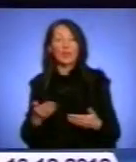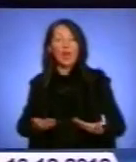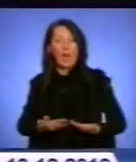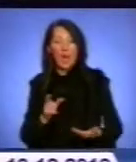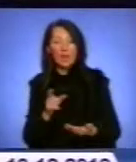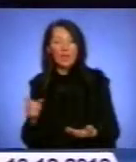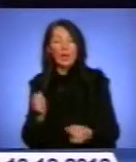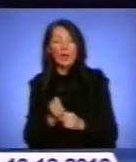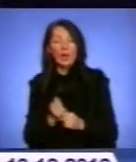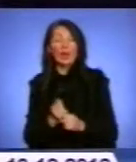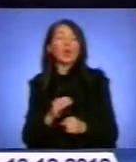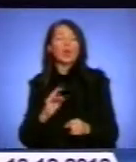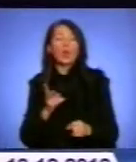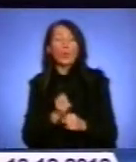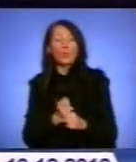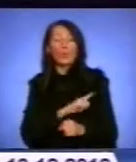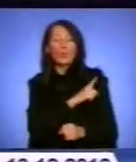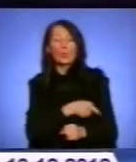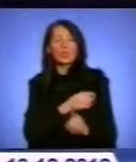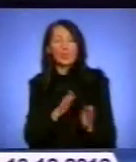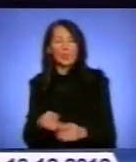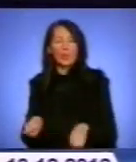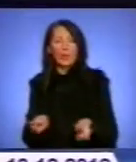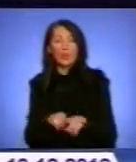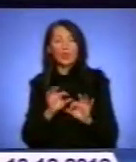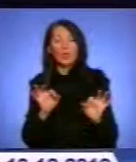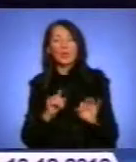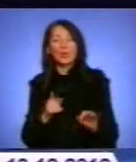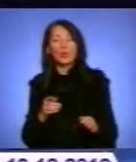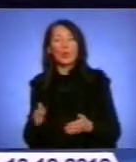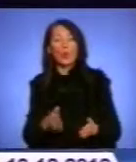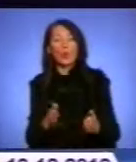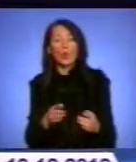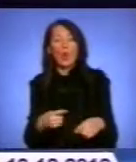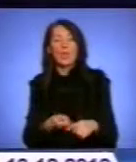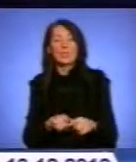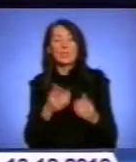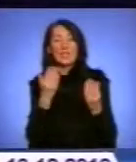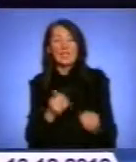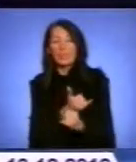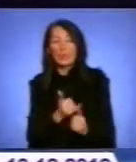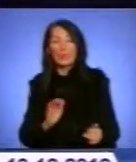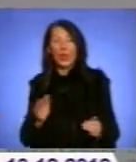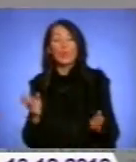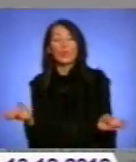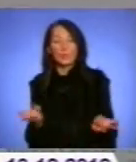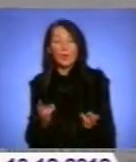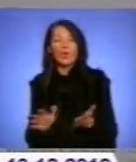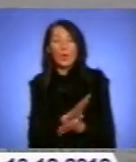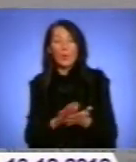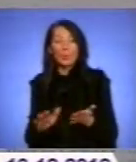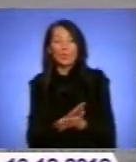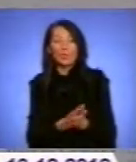у посиленому режимі. Він також пояснив, чому дороги в ці дні не вдавалося належно прочистити. Перша